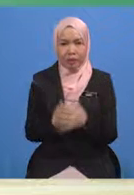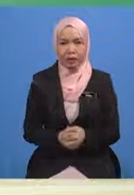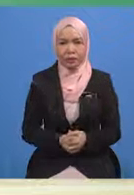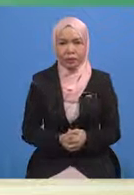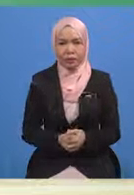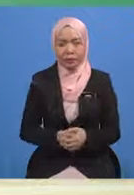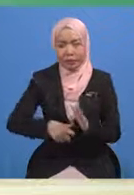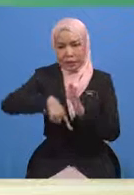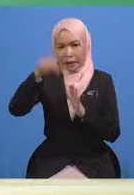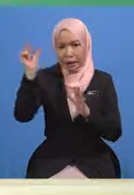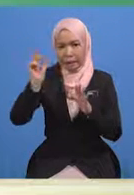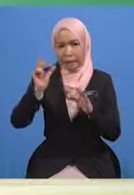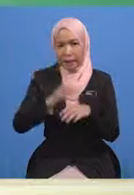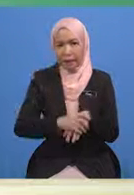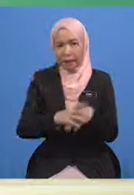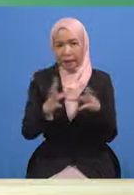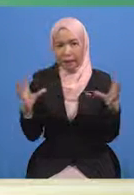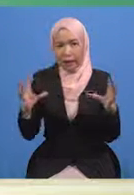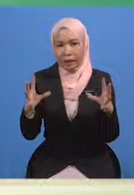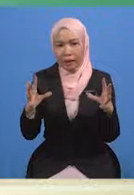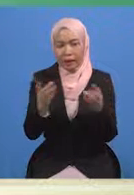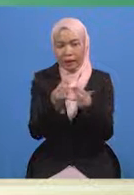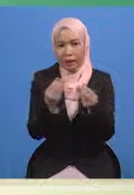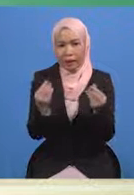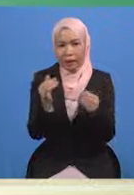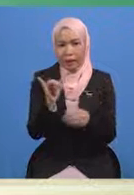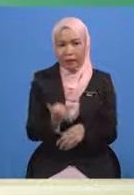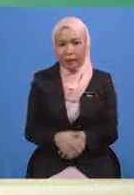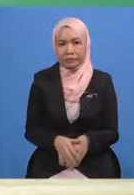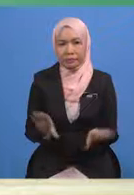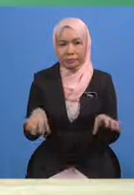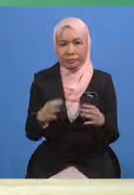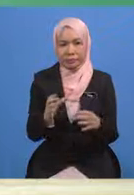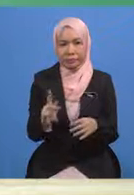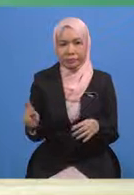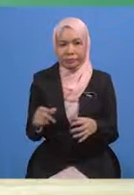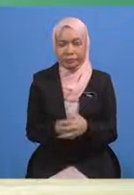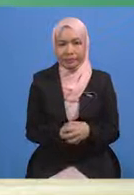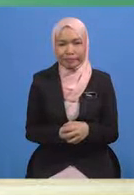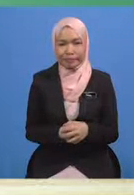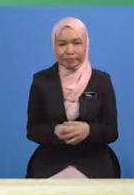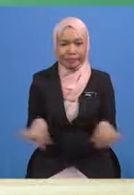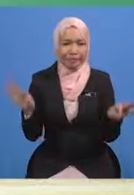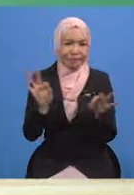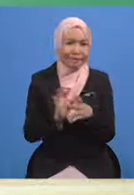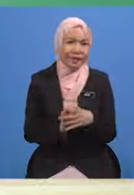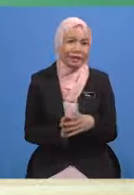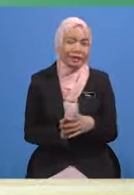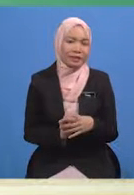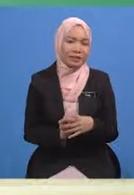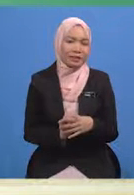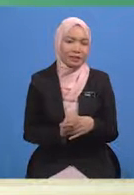mengandungi lebih banyak kandungan tanah yang membuatkan ia